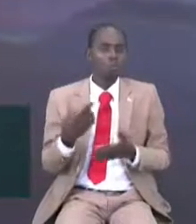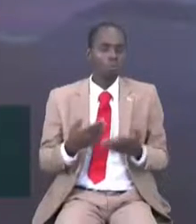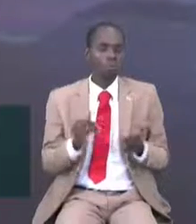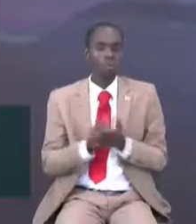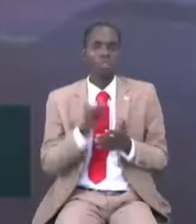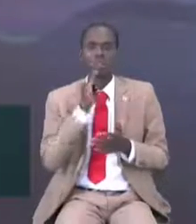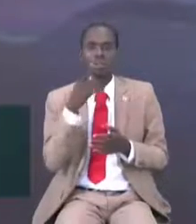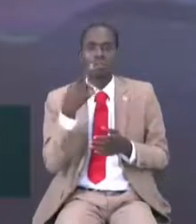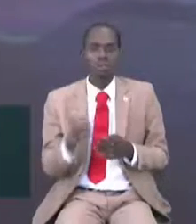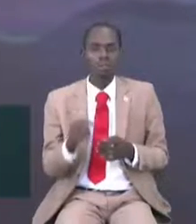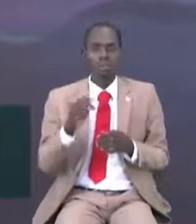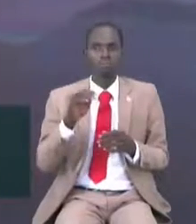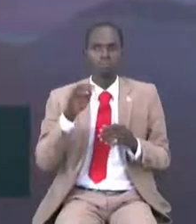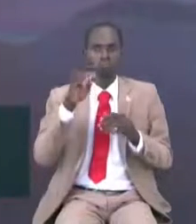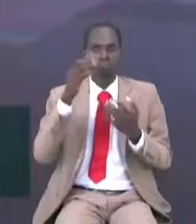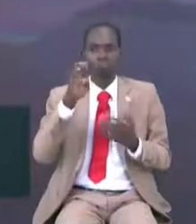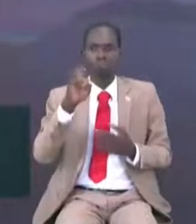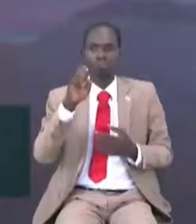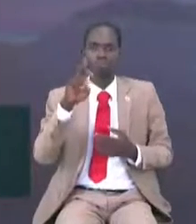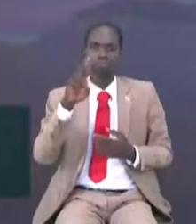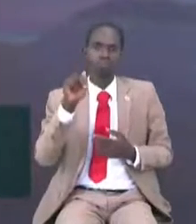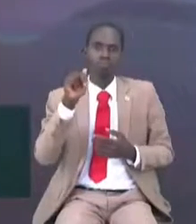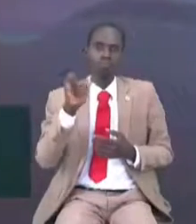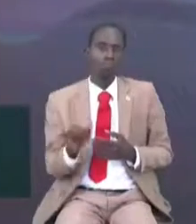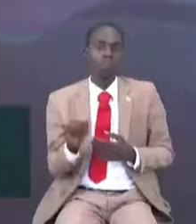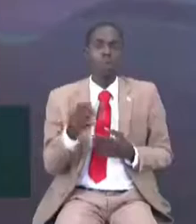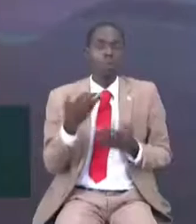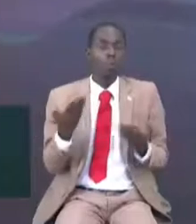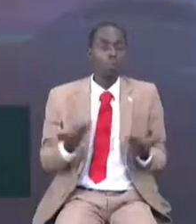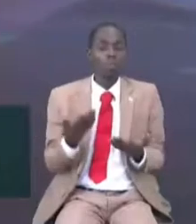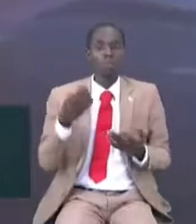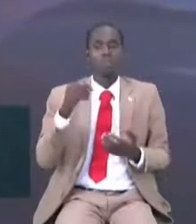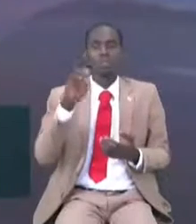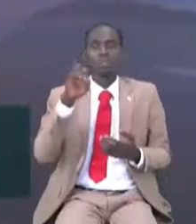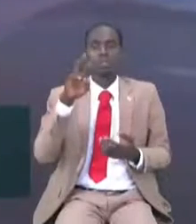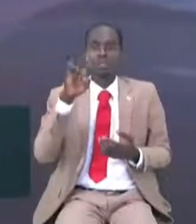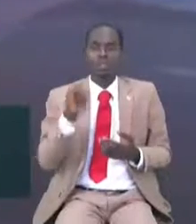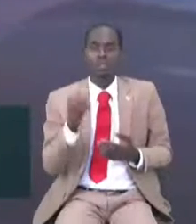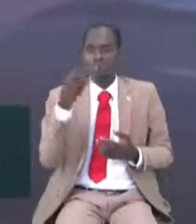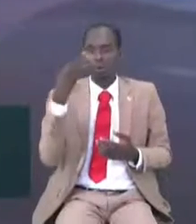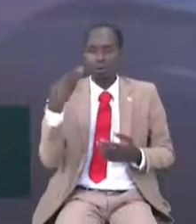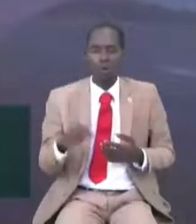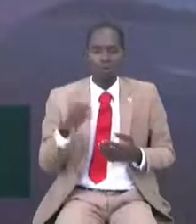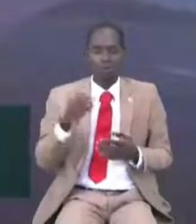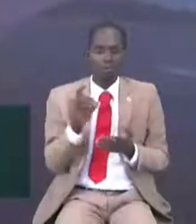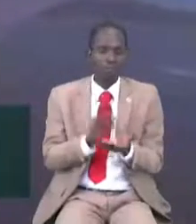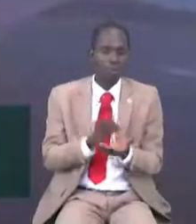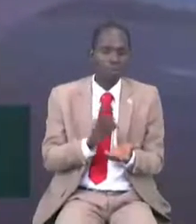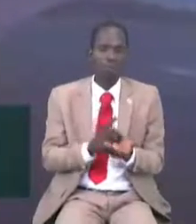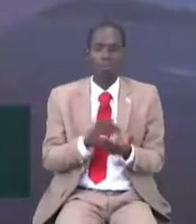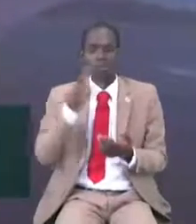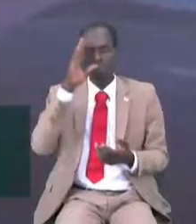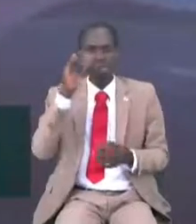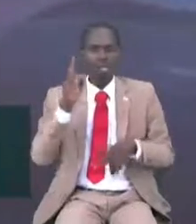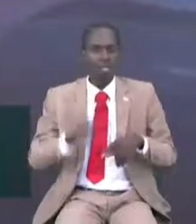Lorsque les médecins, lorsque la radiographie des hommes ne peut pas détecter ce qui se passe, mais arrivé à Dieu,